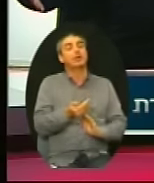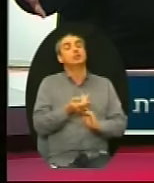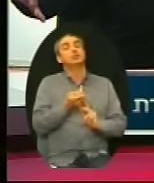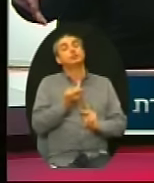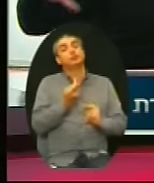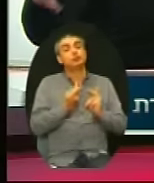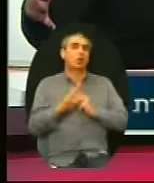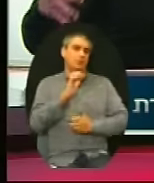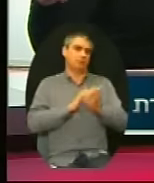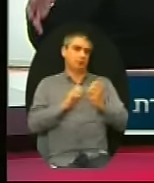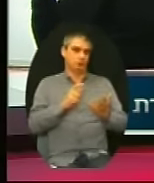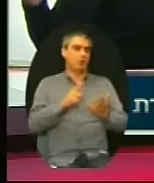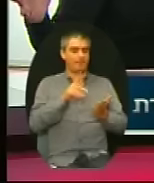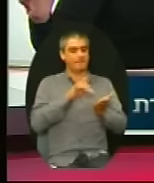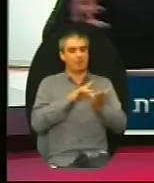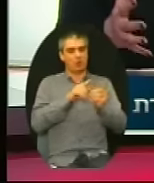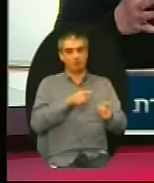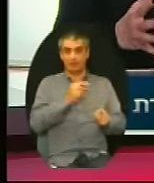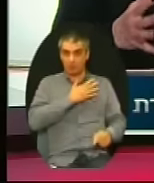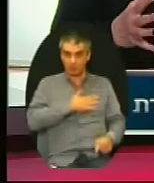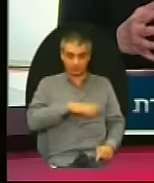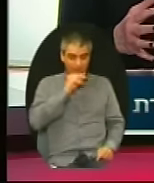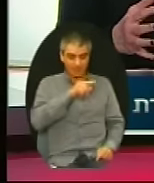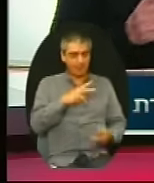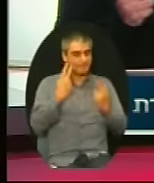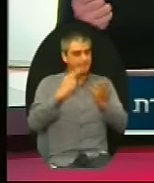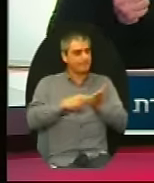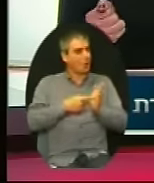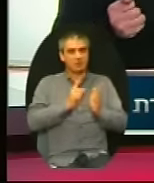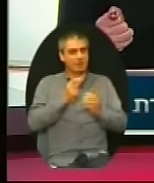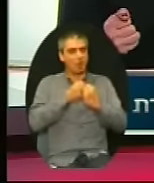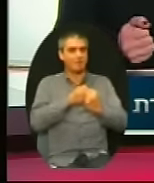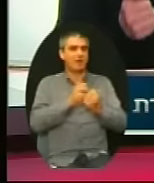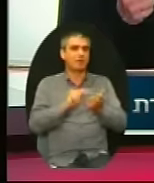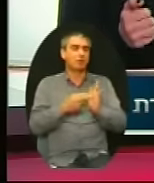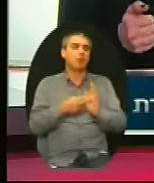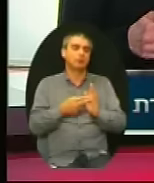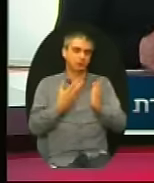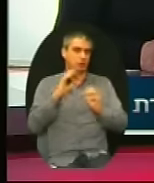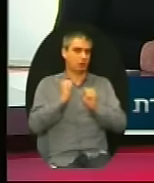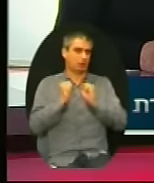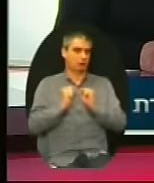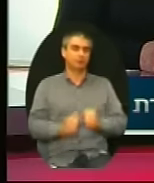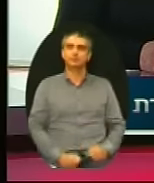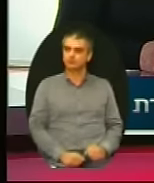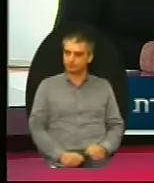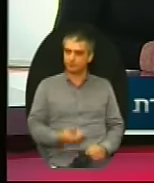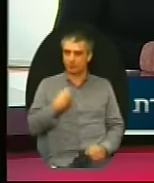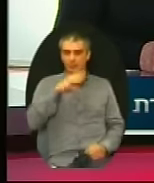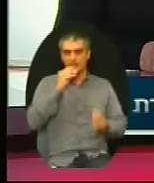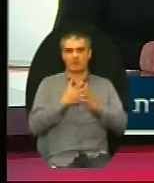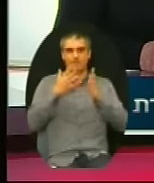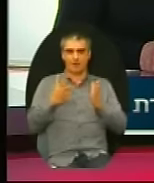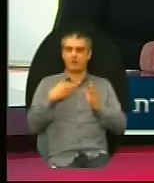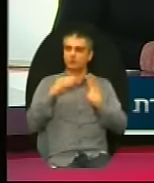יותר מסובך מהגימיקים, זה המקום הזה, שאם את רוצה רגע לדבר על המהות ולא על המאבק הפוליטי, הרבה יותר קשה. טוב, תכף נרחיב עוד בעניין הזה,